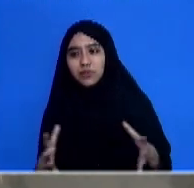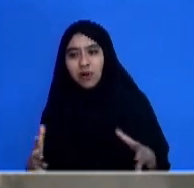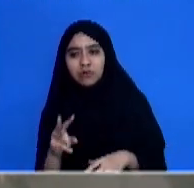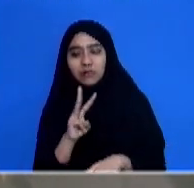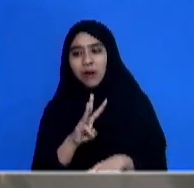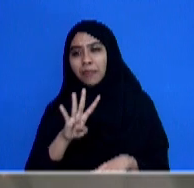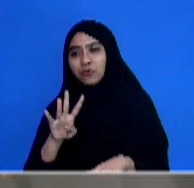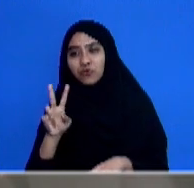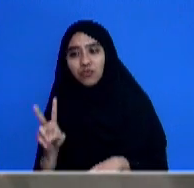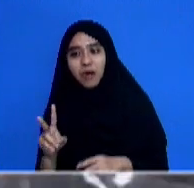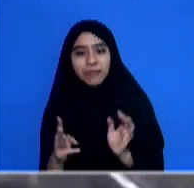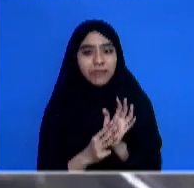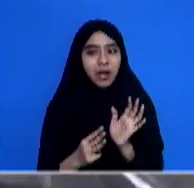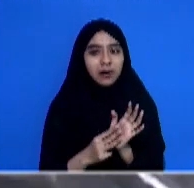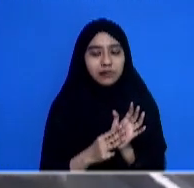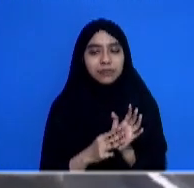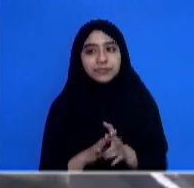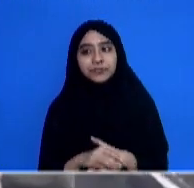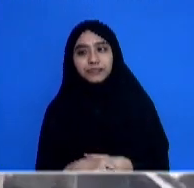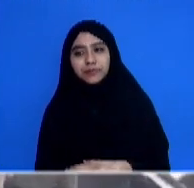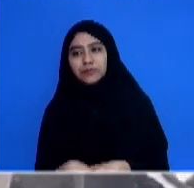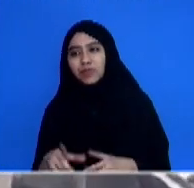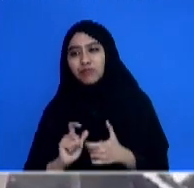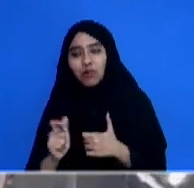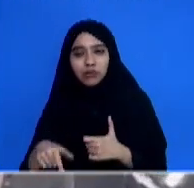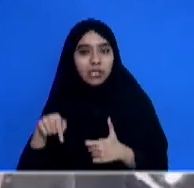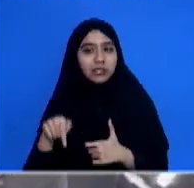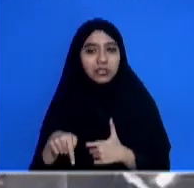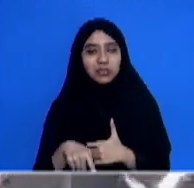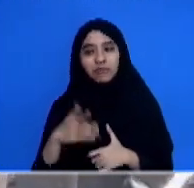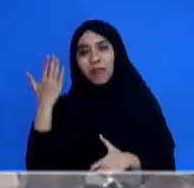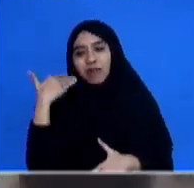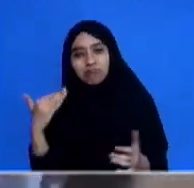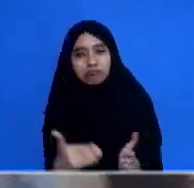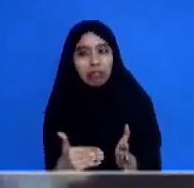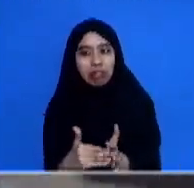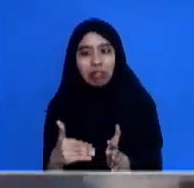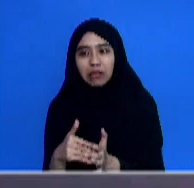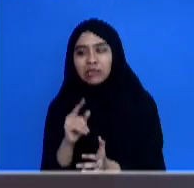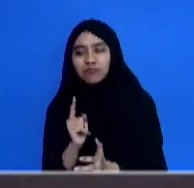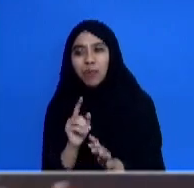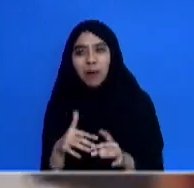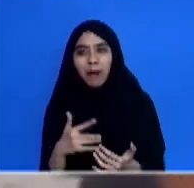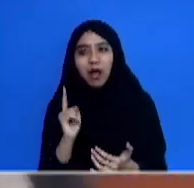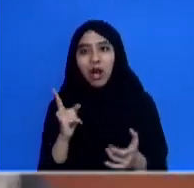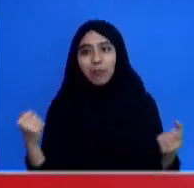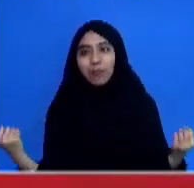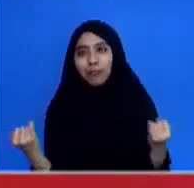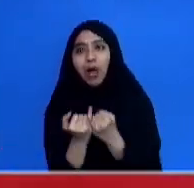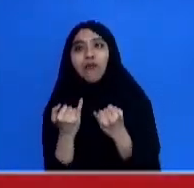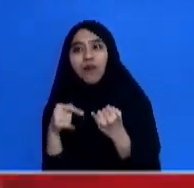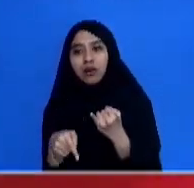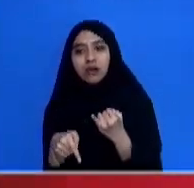342 meter persegi. Proses eksekusi ini sempat terhenti karena pengajuan gugatan perlawanan atau bantahan dari pihak